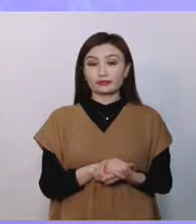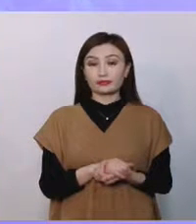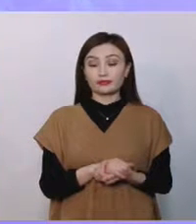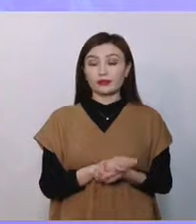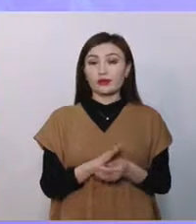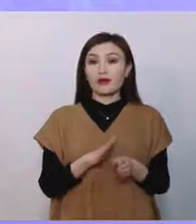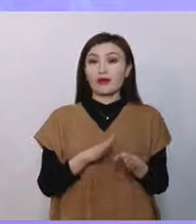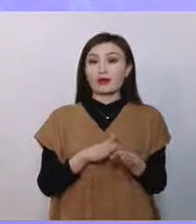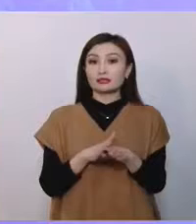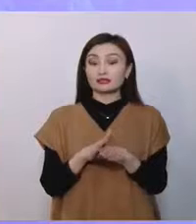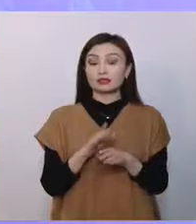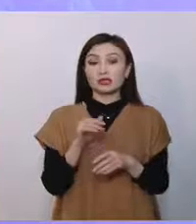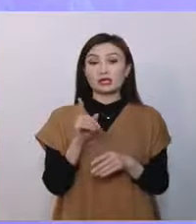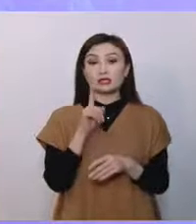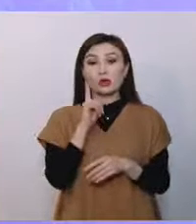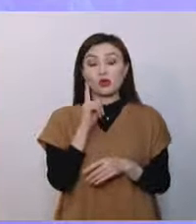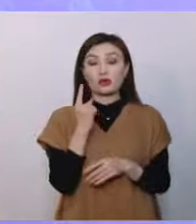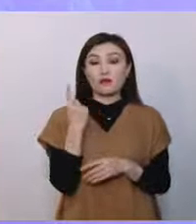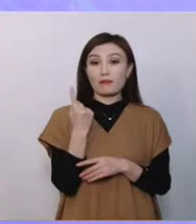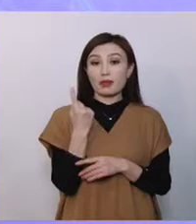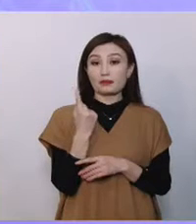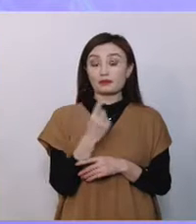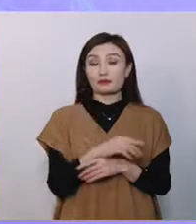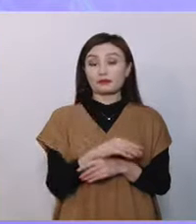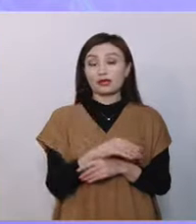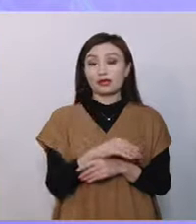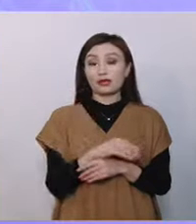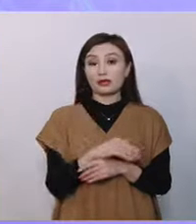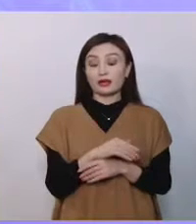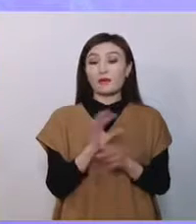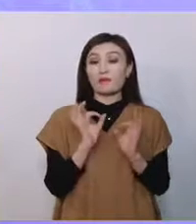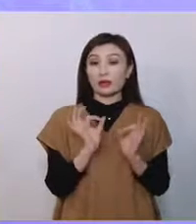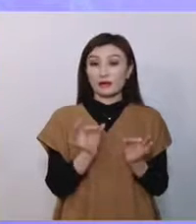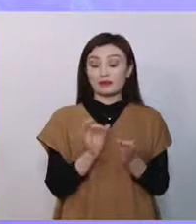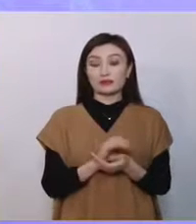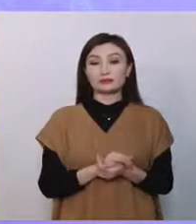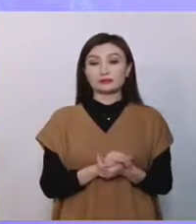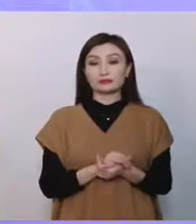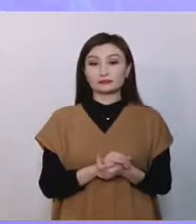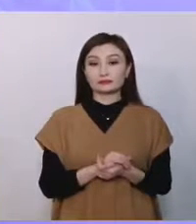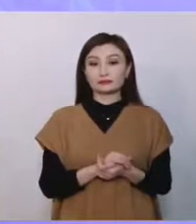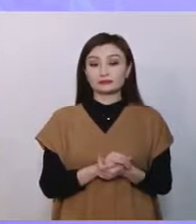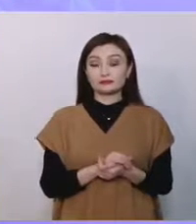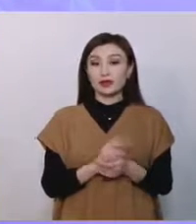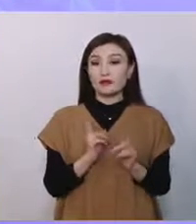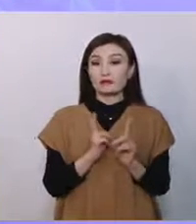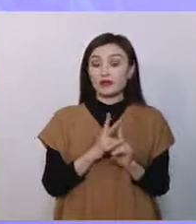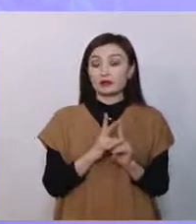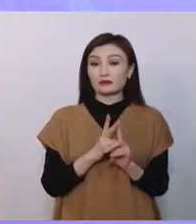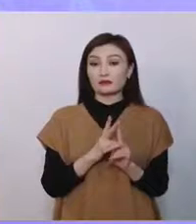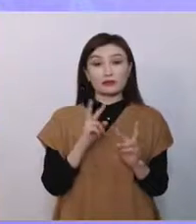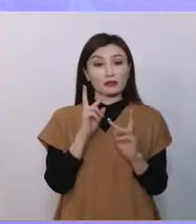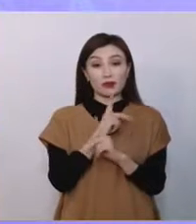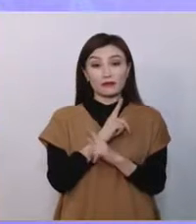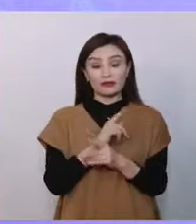решение зеленого первым способом правильно вторым способом